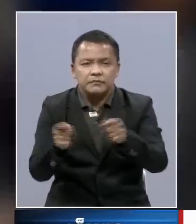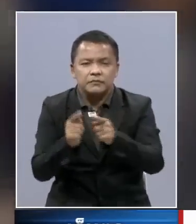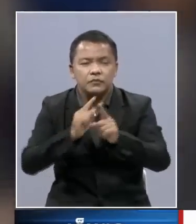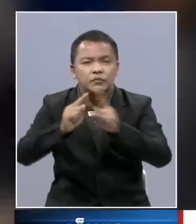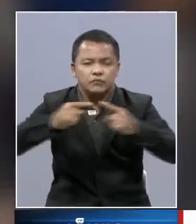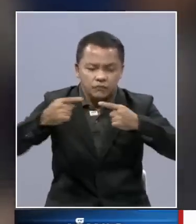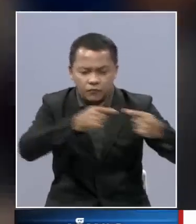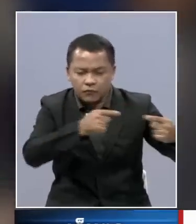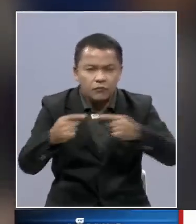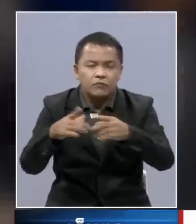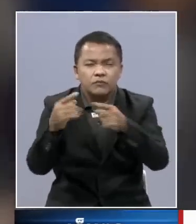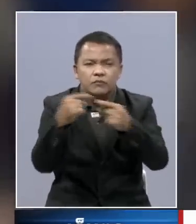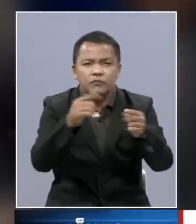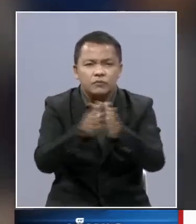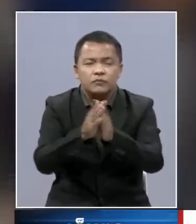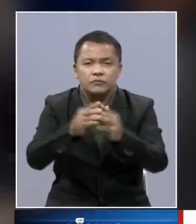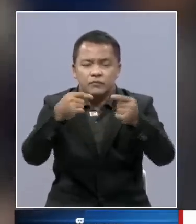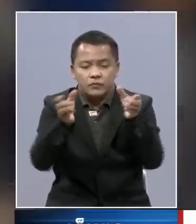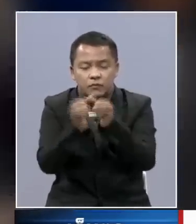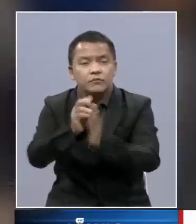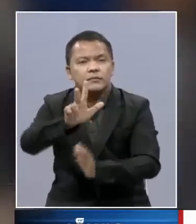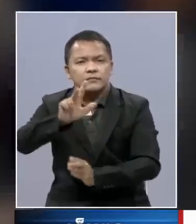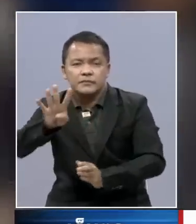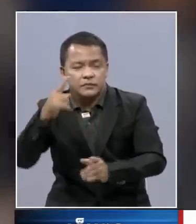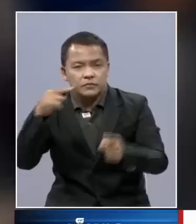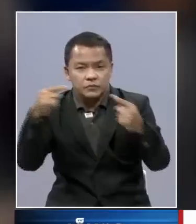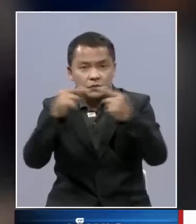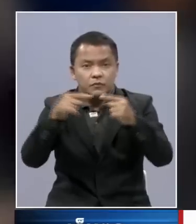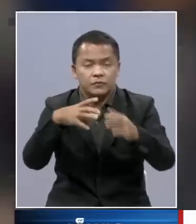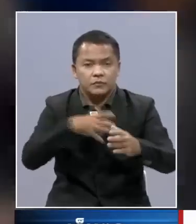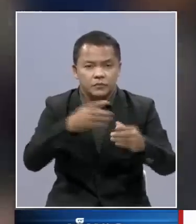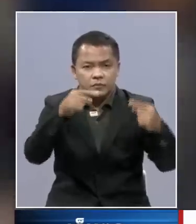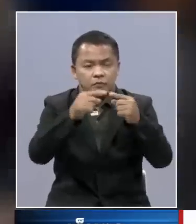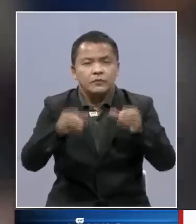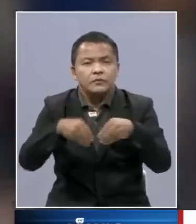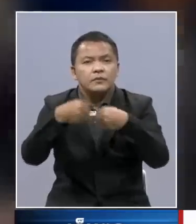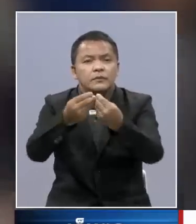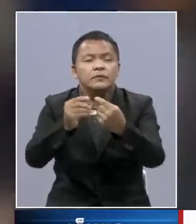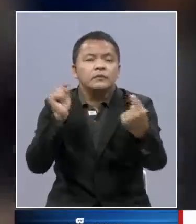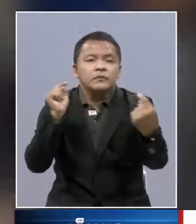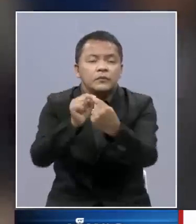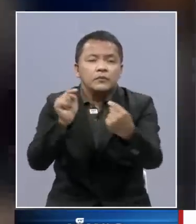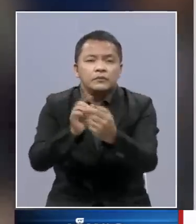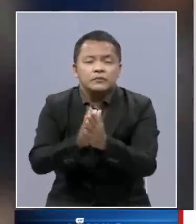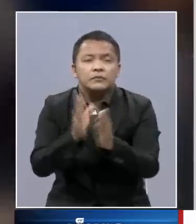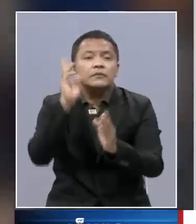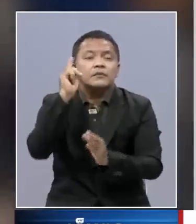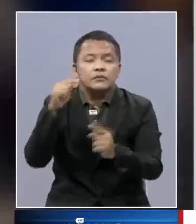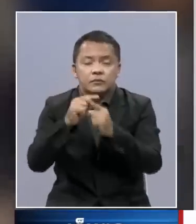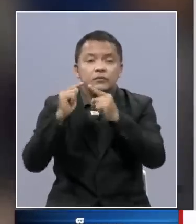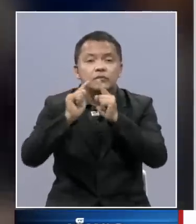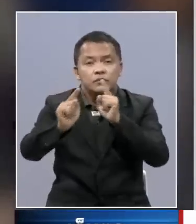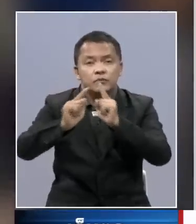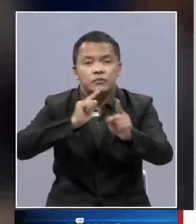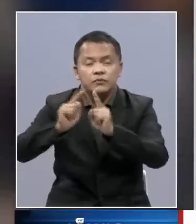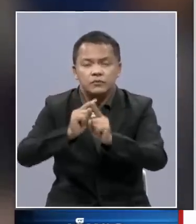การต่อรองที่ว่าเนี่ยมันเกิดขึ้นจาก 3-4 พรรคการเมืองที่มีเป้าประสงค์นำไปสู่ผลบางประการกระแสข่าวการต่อรอง